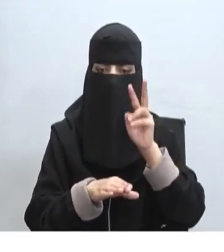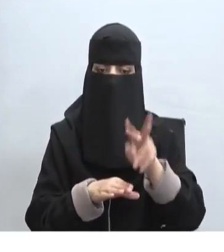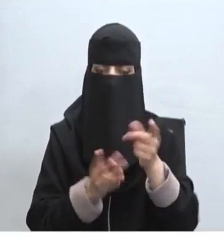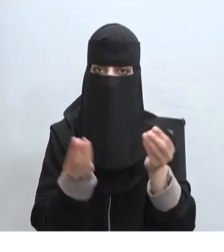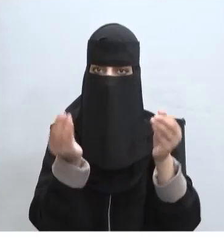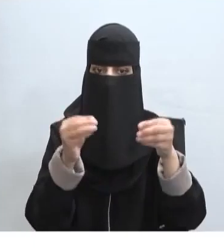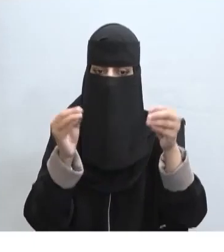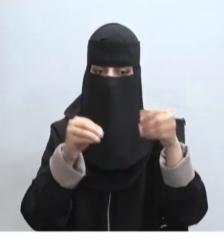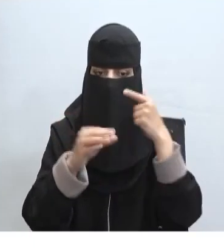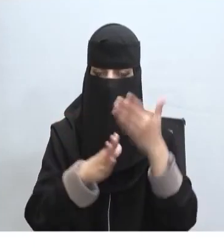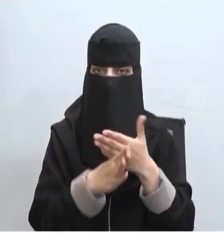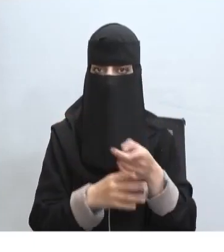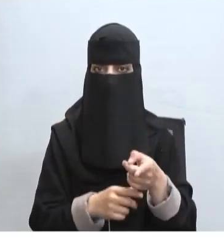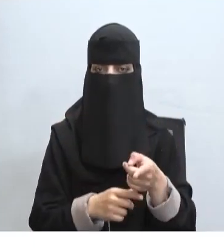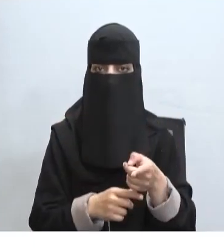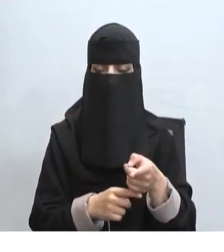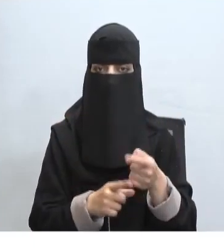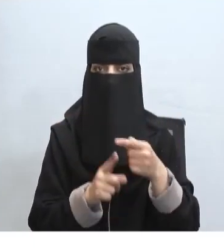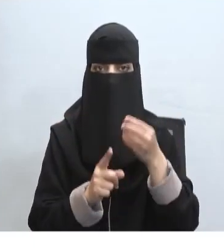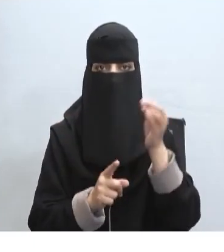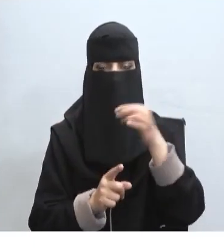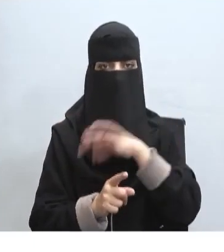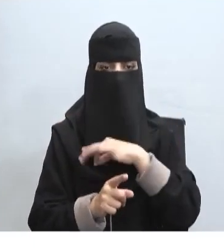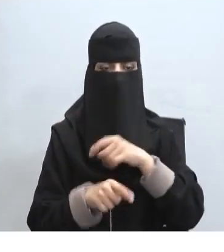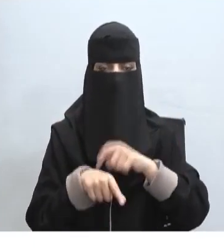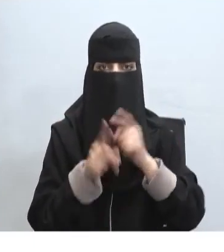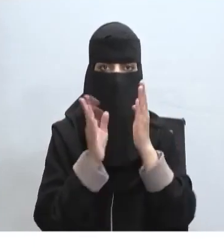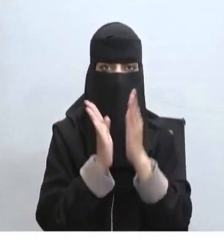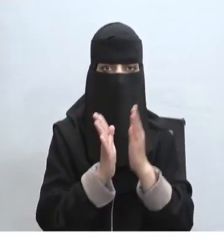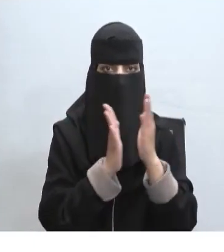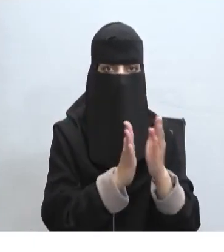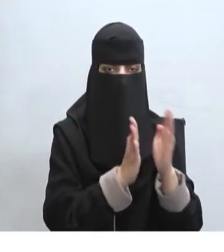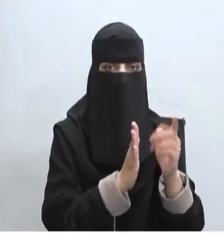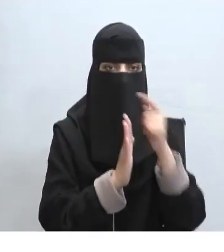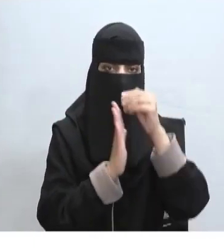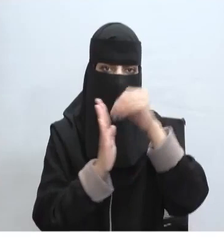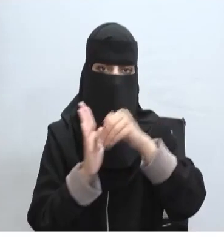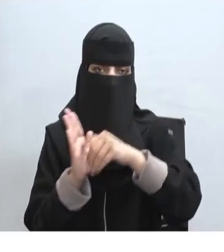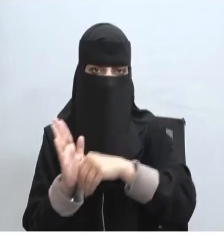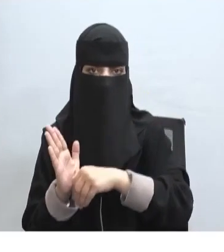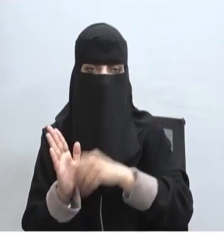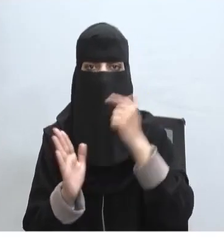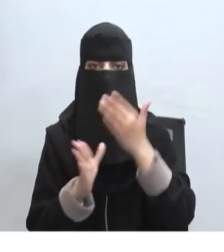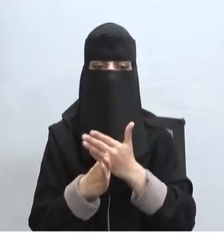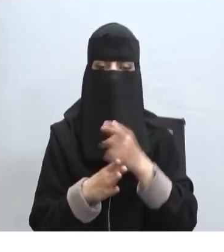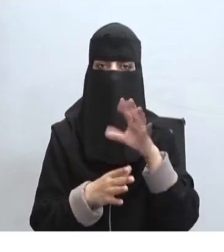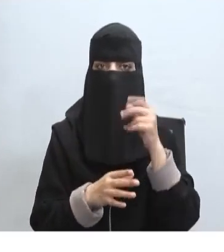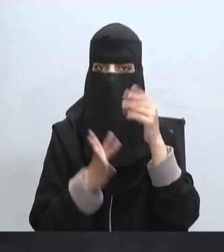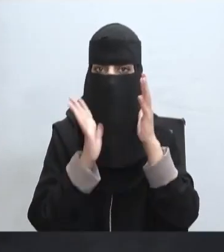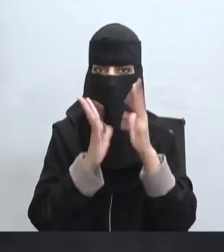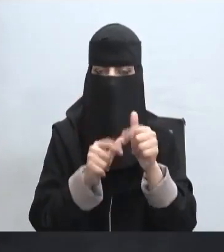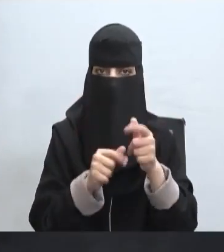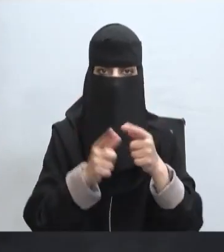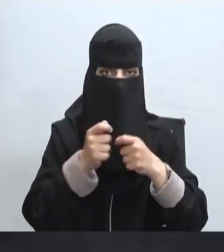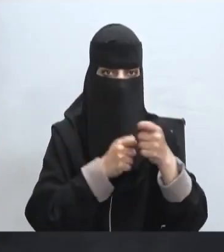زياده هذا زياده الارباح في اوقات معينه وربما انخفاضها في فترات اخرى لكن كما ذكرنا